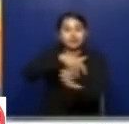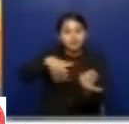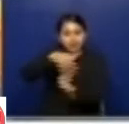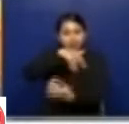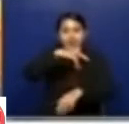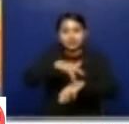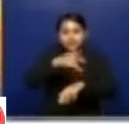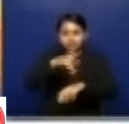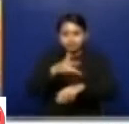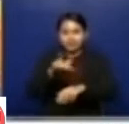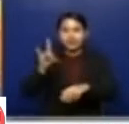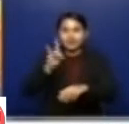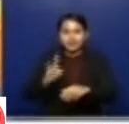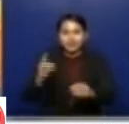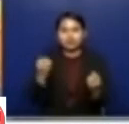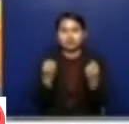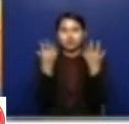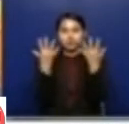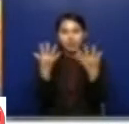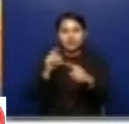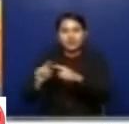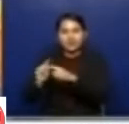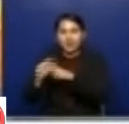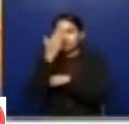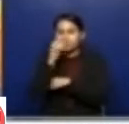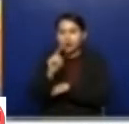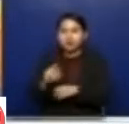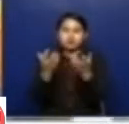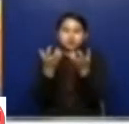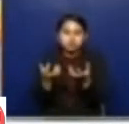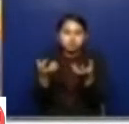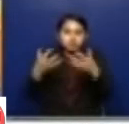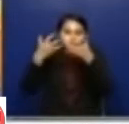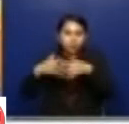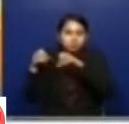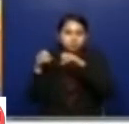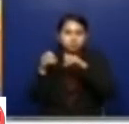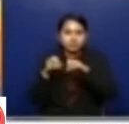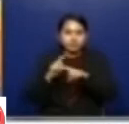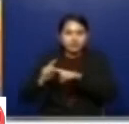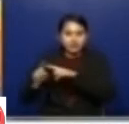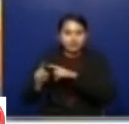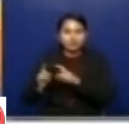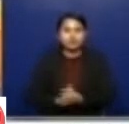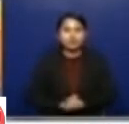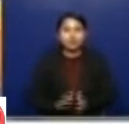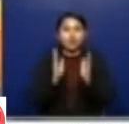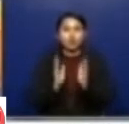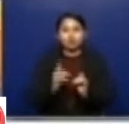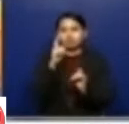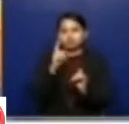พสิ่งที่ถูกทำลายลงเพราะเหมืองแร่คนที่ตายจากเหมืองแ